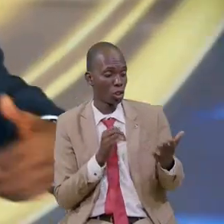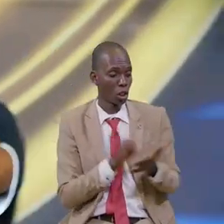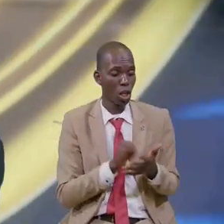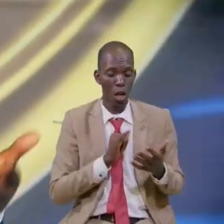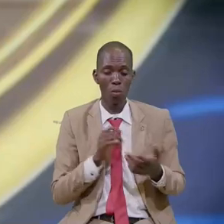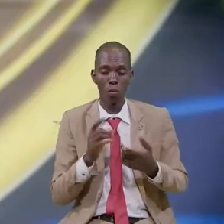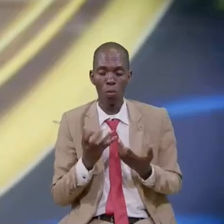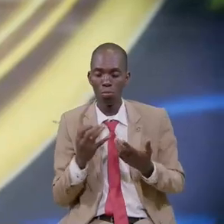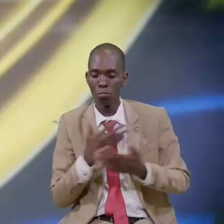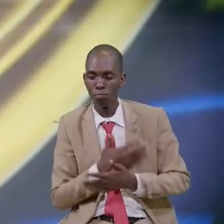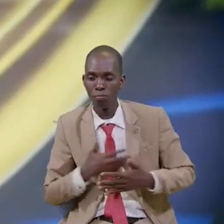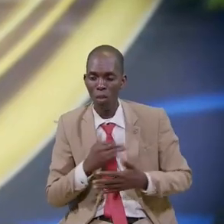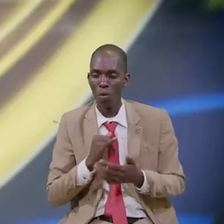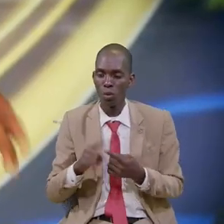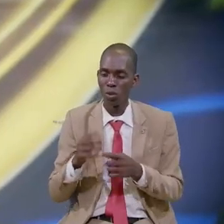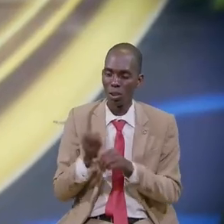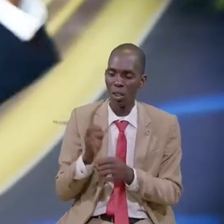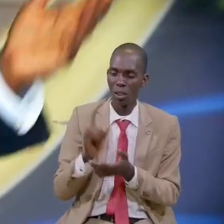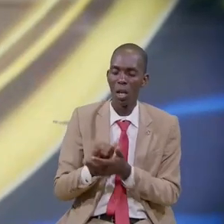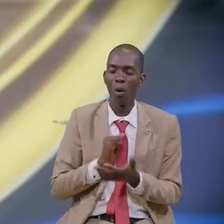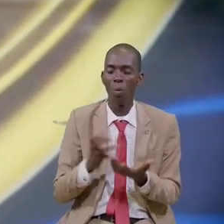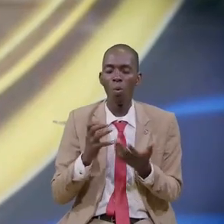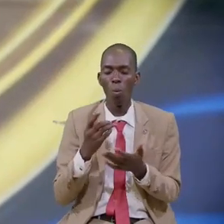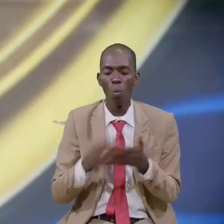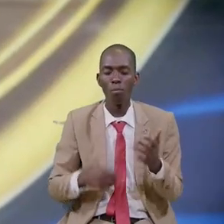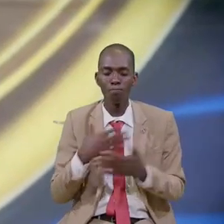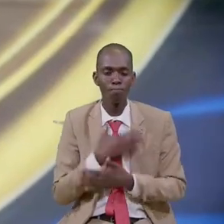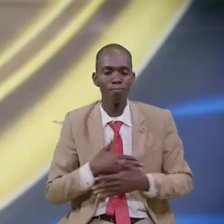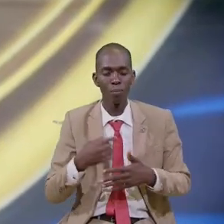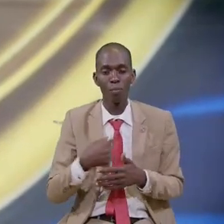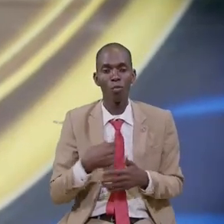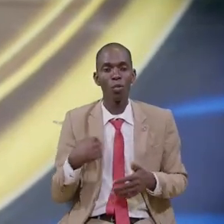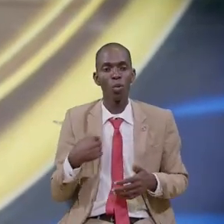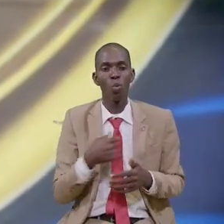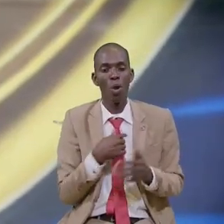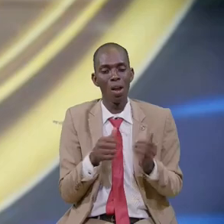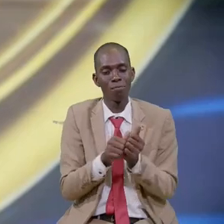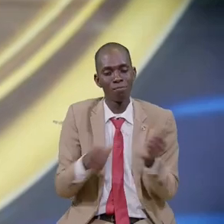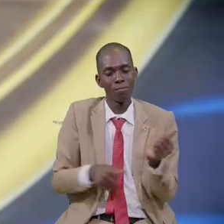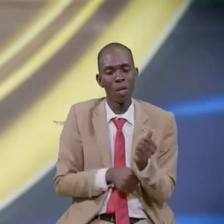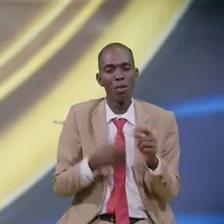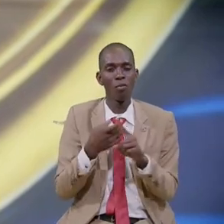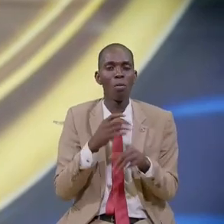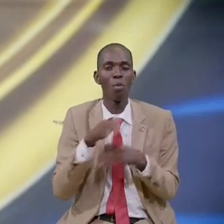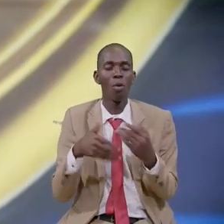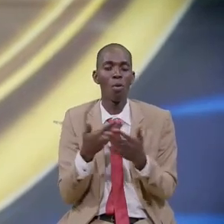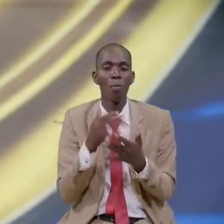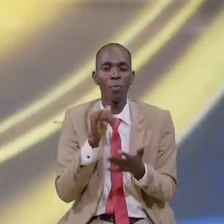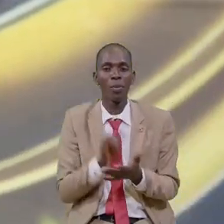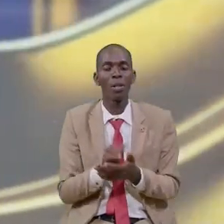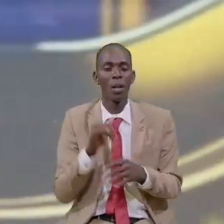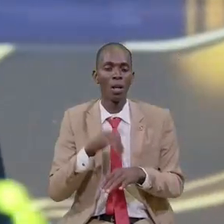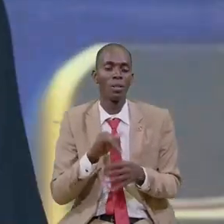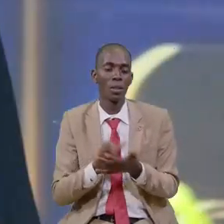faire ceci, je veux ce qui me plaît. Non, nous nous abstenons de tout cela. Et en ce moment, là, pour une